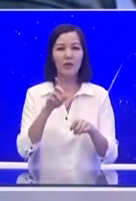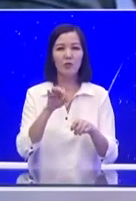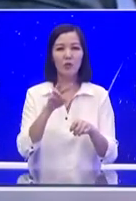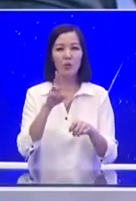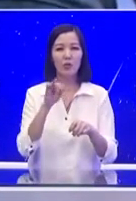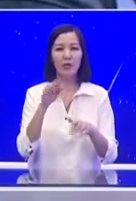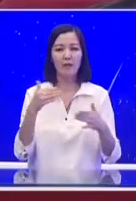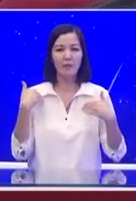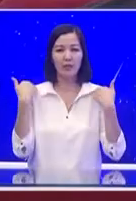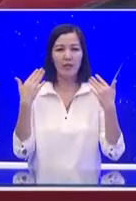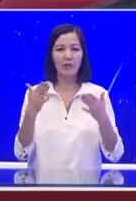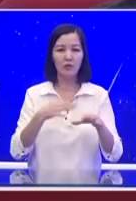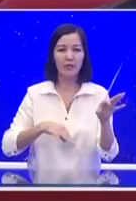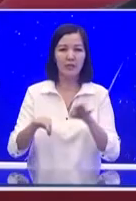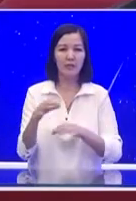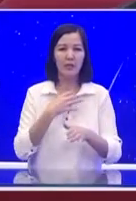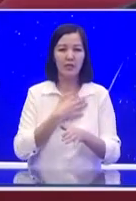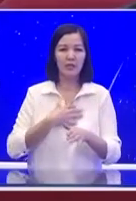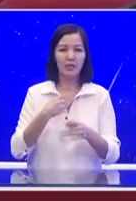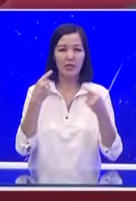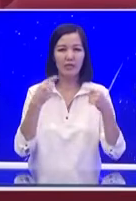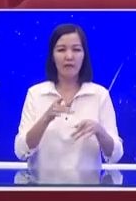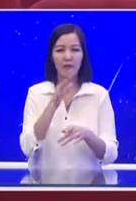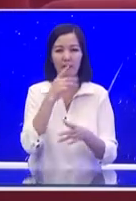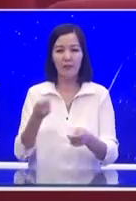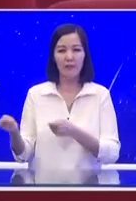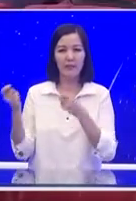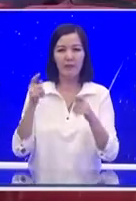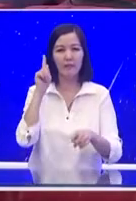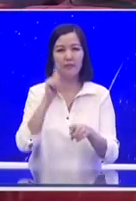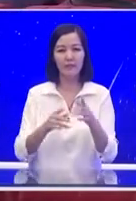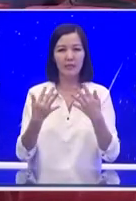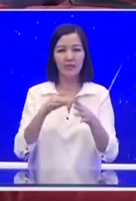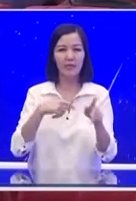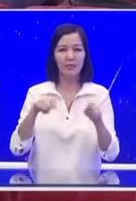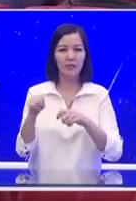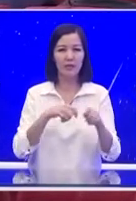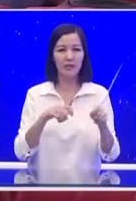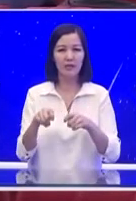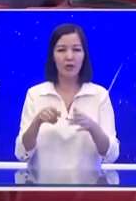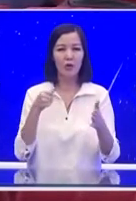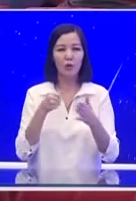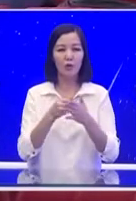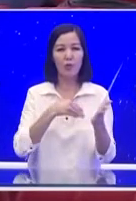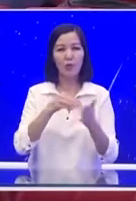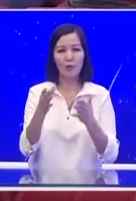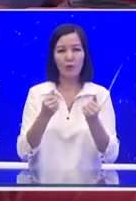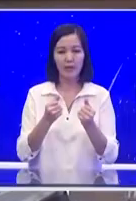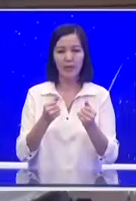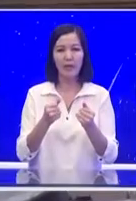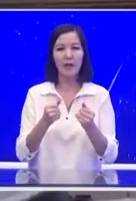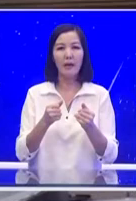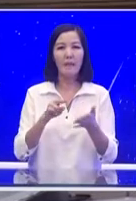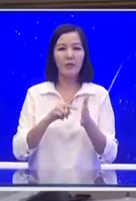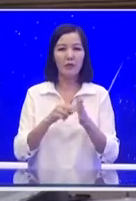Султанова, предложенные схемы значительно сократят сроки поставок товаров сельхозпроизводителей до потенциального покупателя. Таким